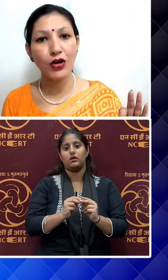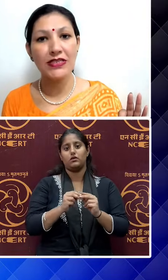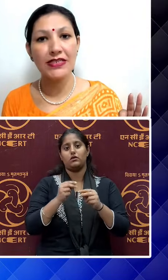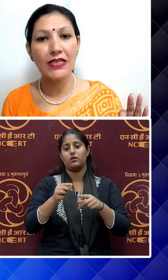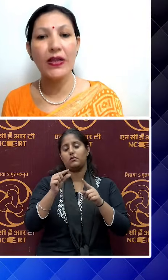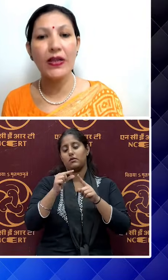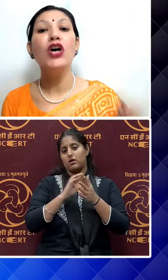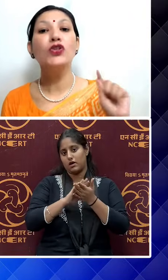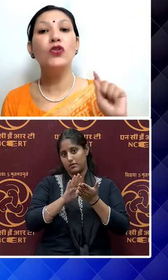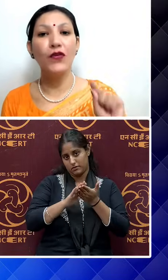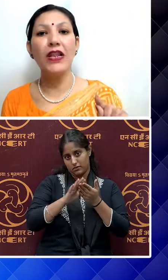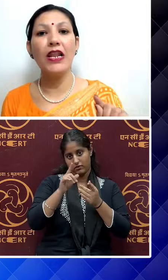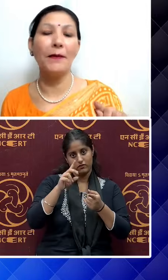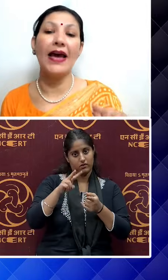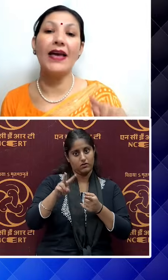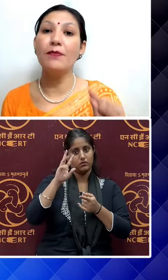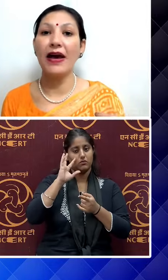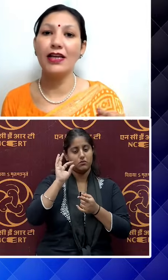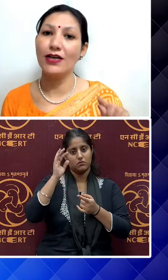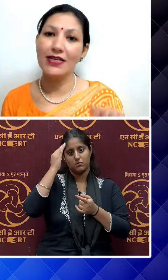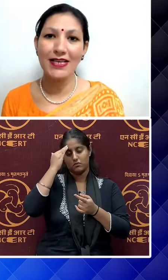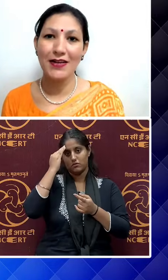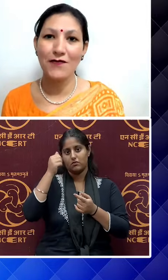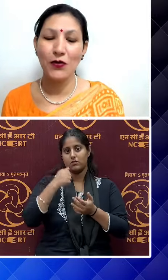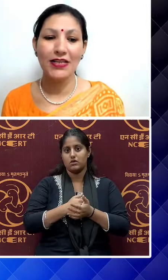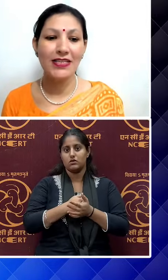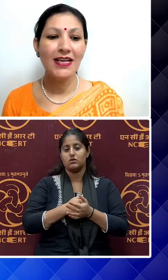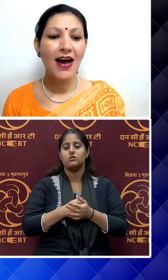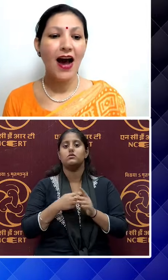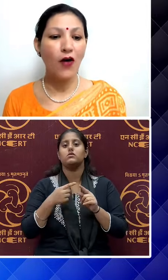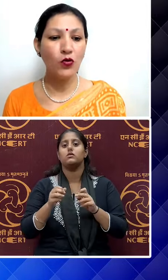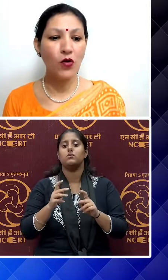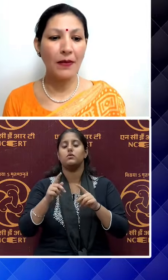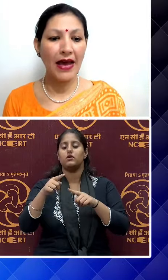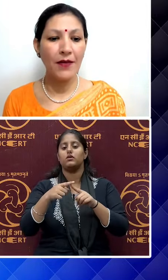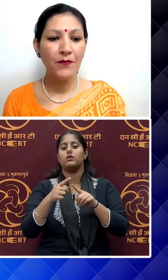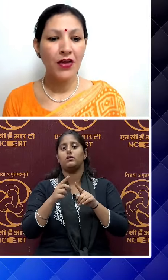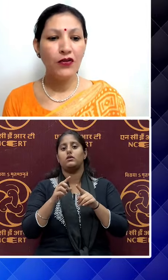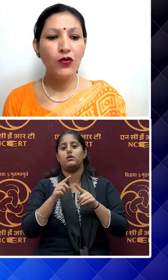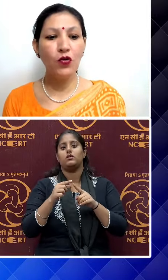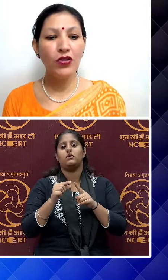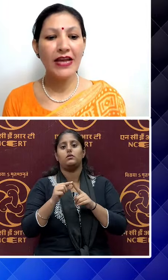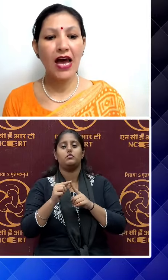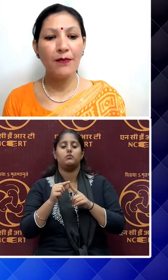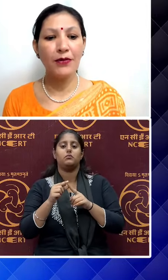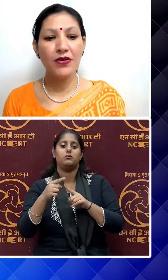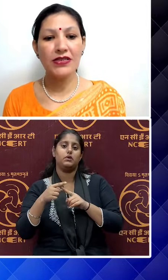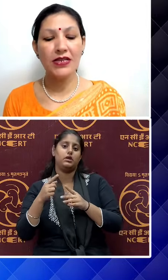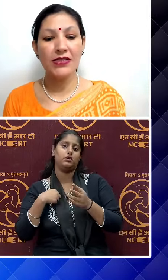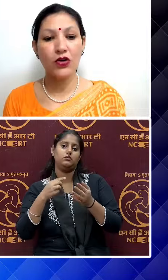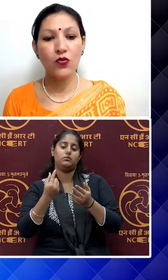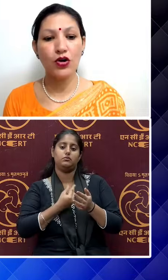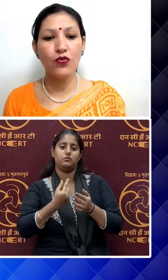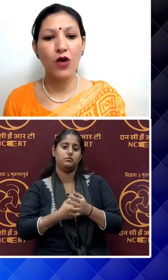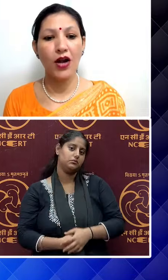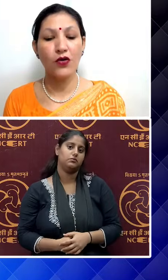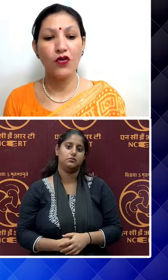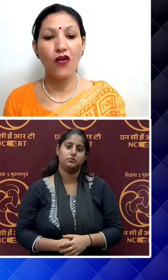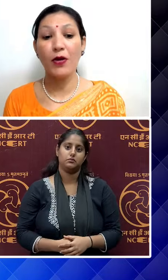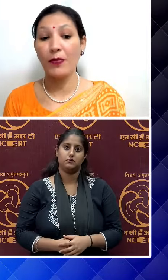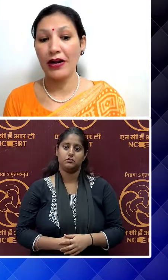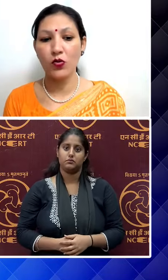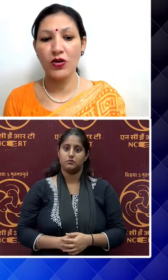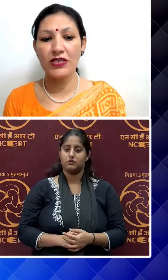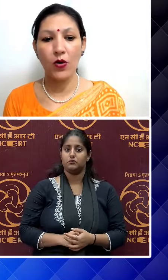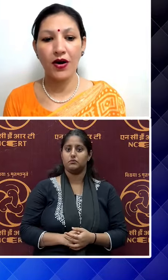हाइपोटेन्यूज एज वेल. सो वी विल अप्लाई द पाइथागोरस थ्योरम फॉर दिस. हाउ टू अप्लाई? you know that hypotenuse is equal to under root